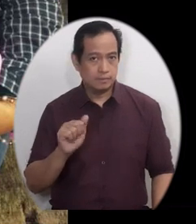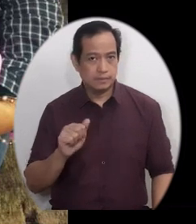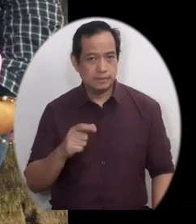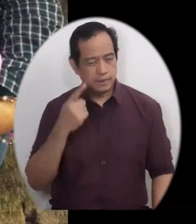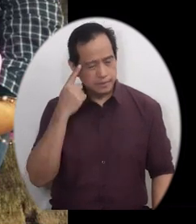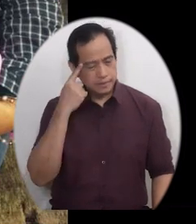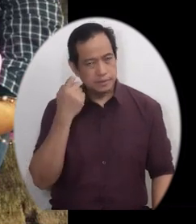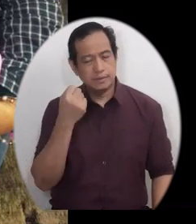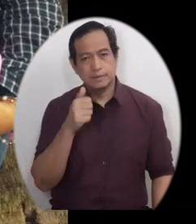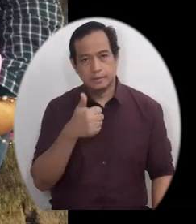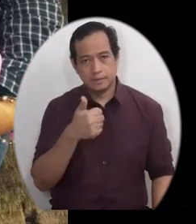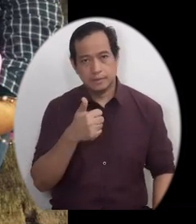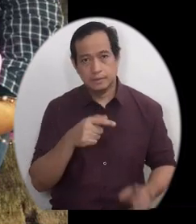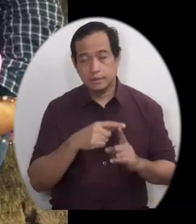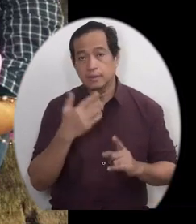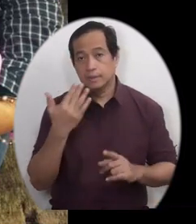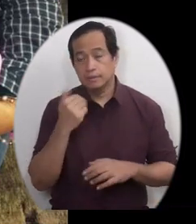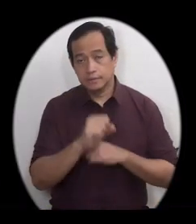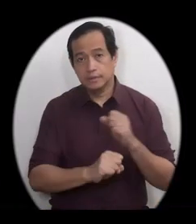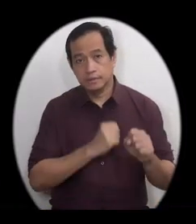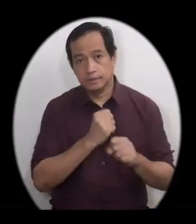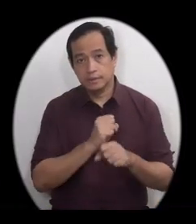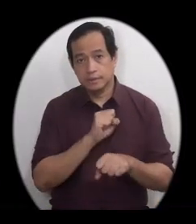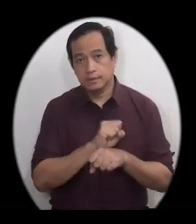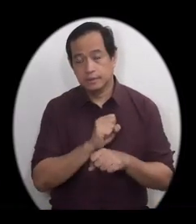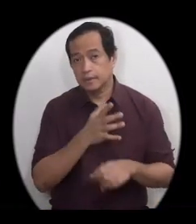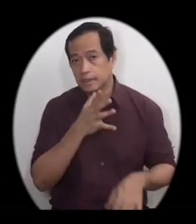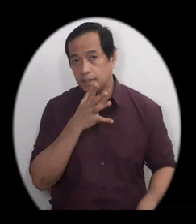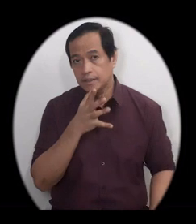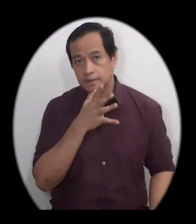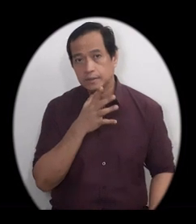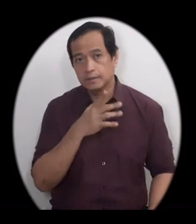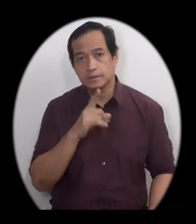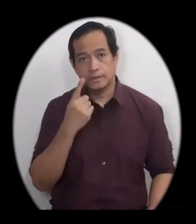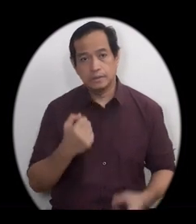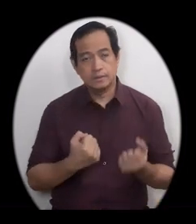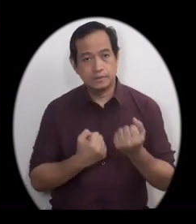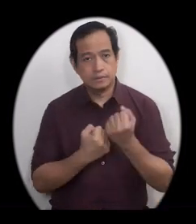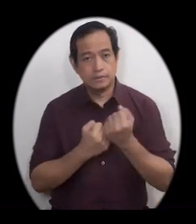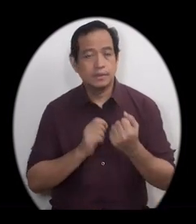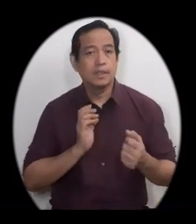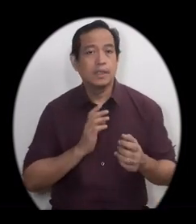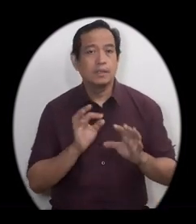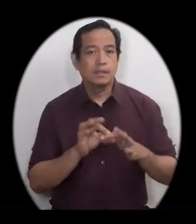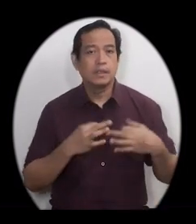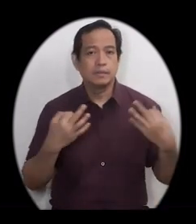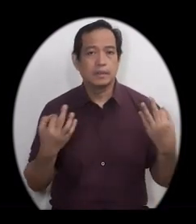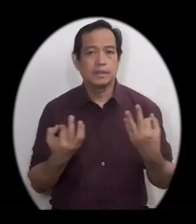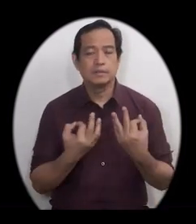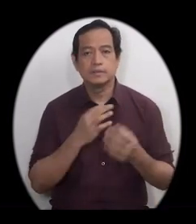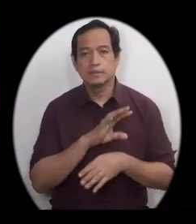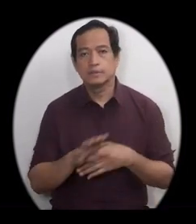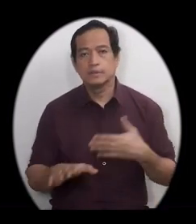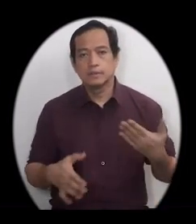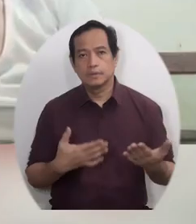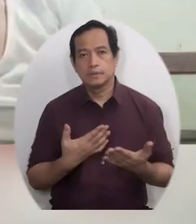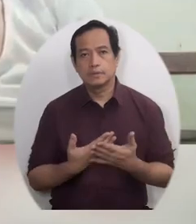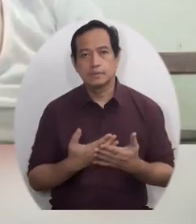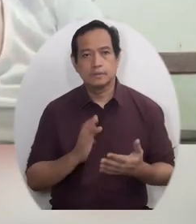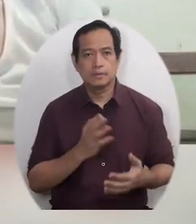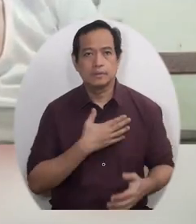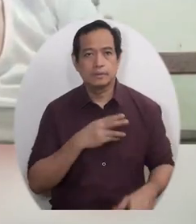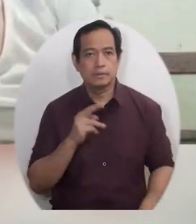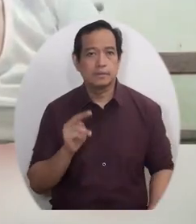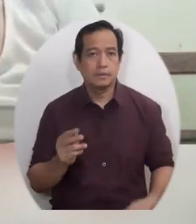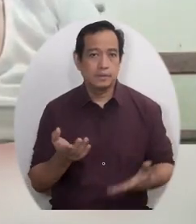15 years doon siya nagtatrabaho. Siya na talaga yung nagtataguyod sa pamilya namin. Lahat naman ng pangangailangan